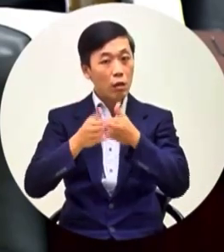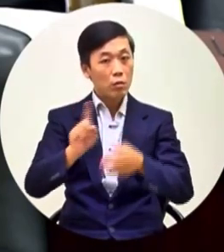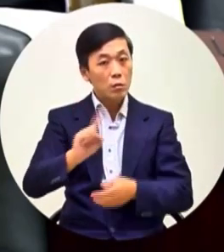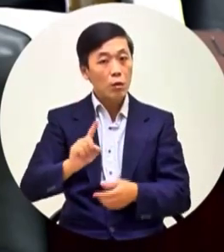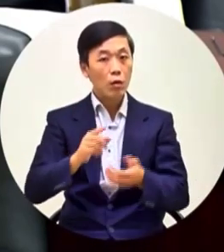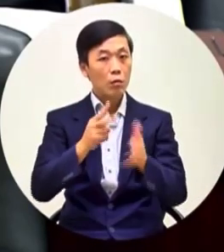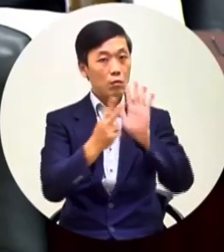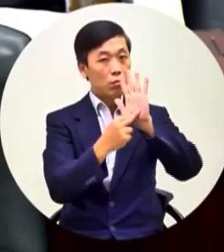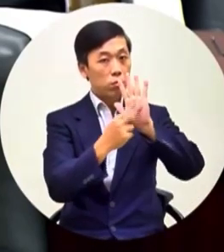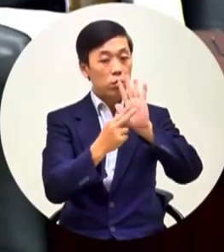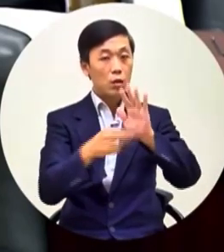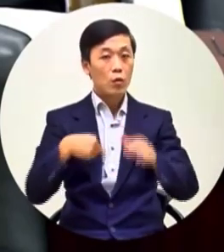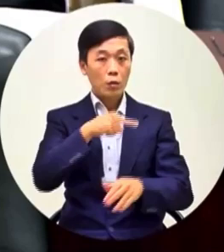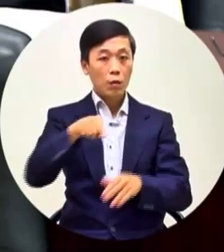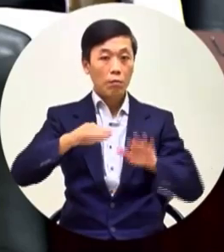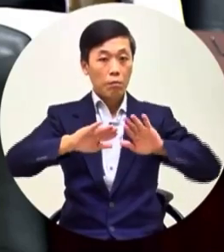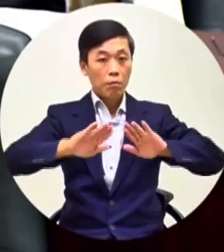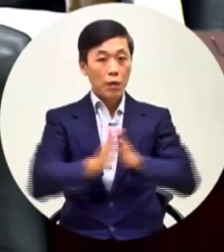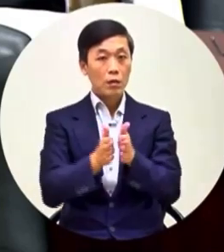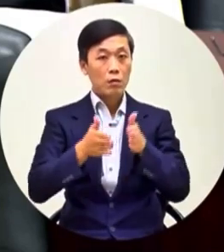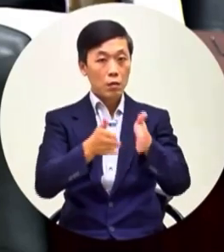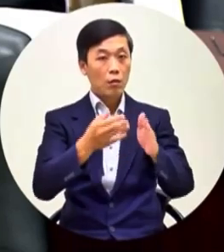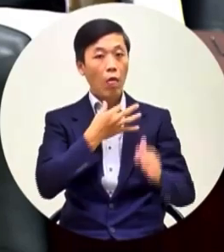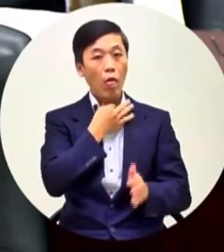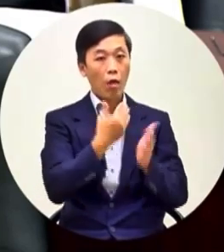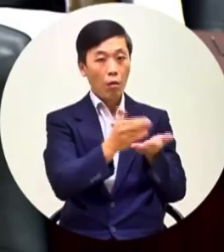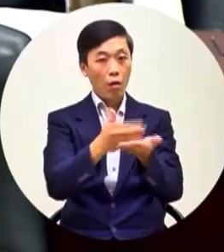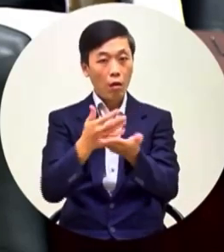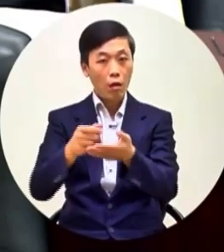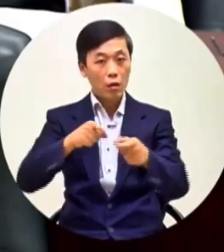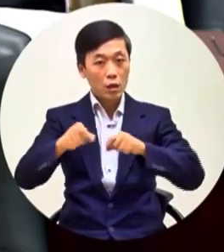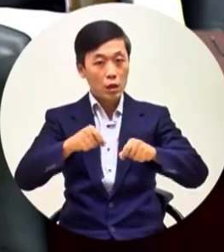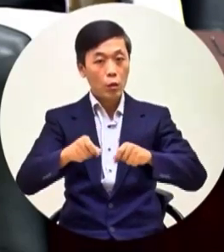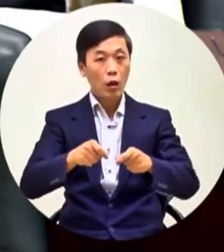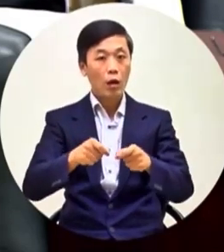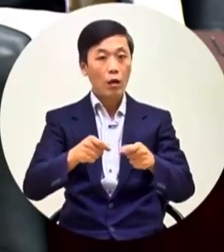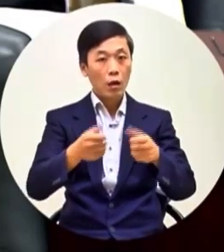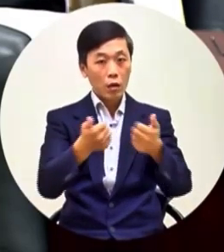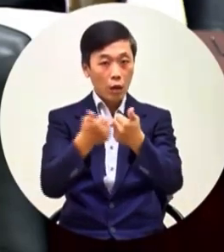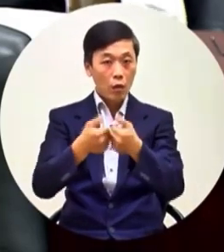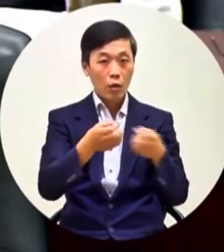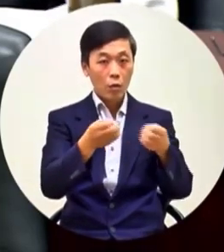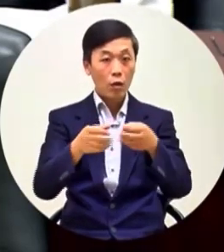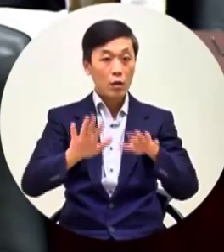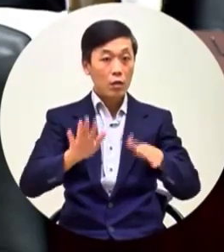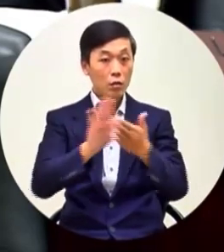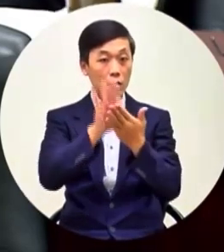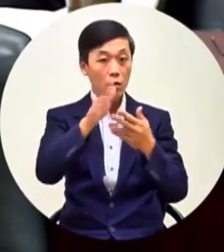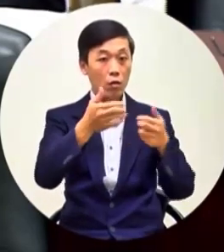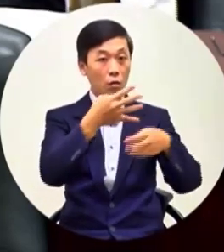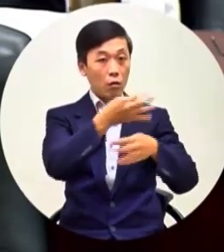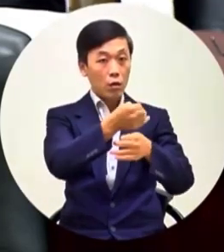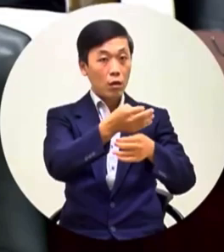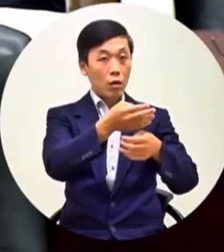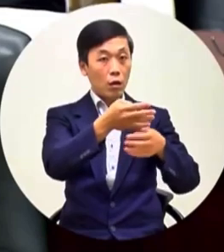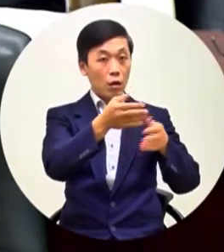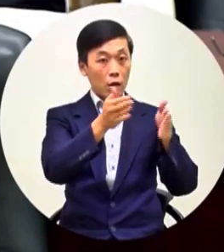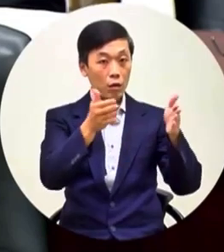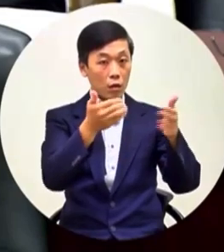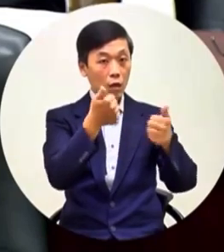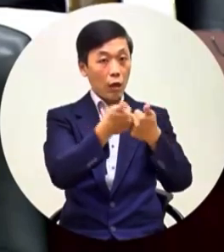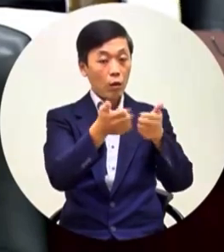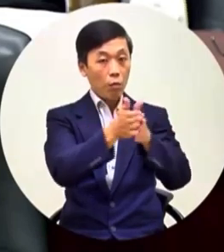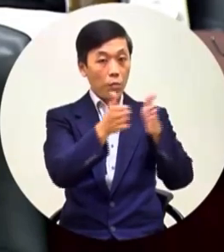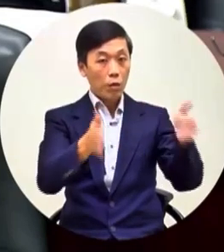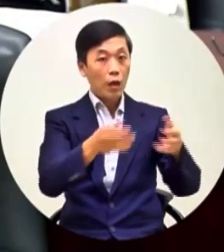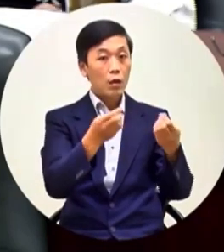以做及时的纾困方案的因应。不要说等到定期大会，现在也不知道什么时候开，那个时候市民的纾困方